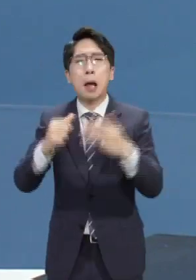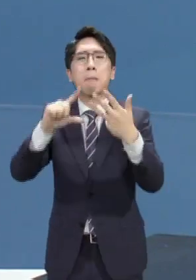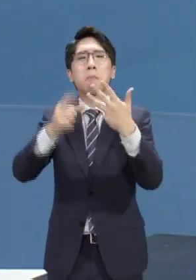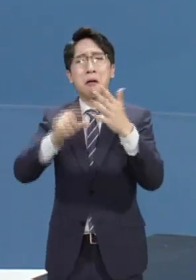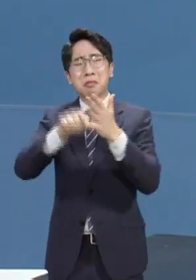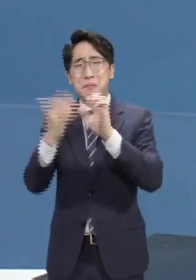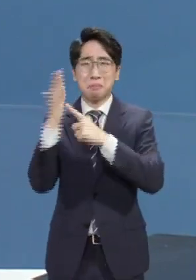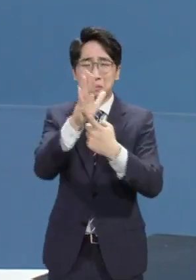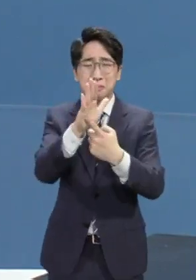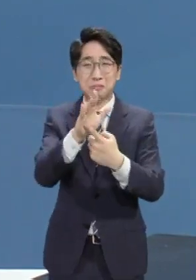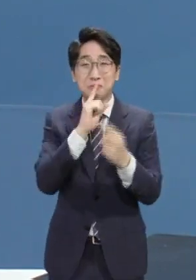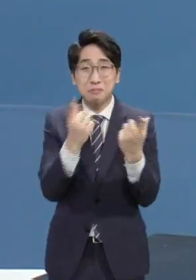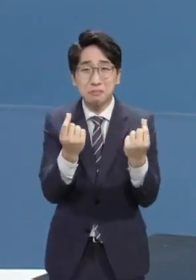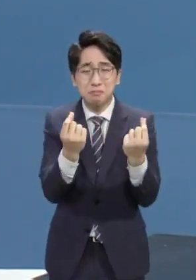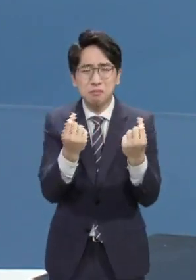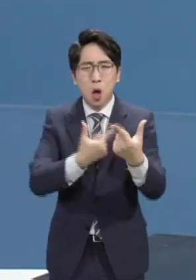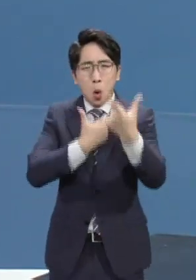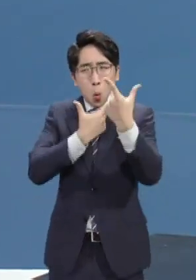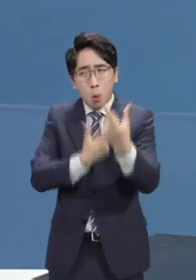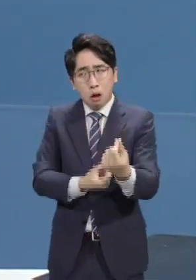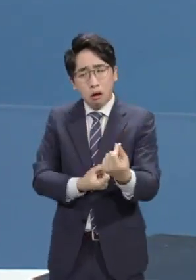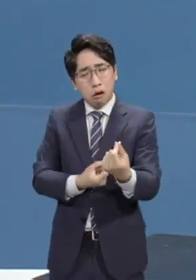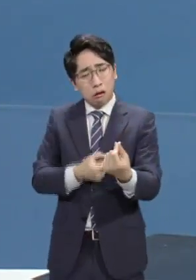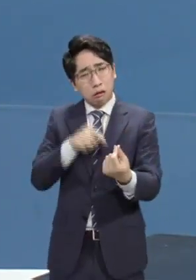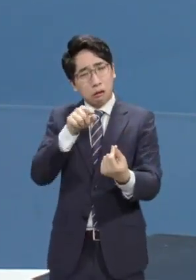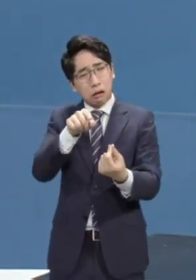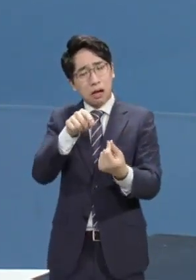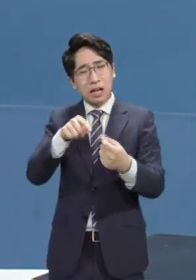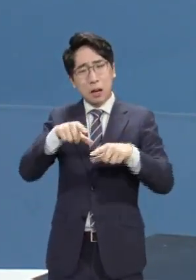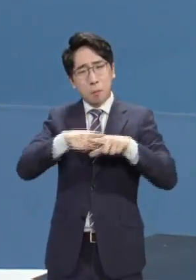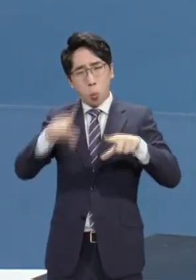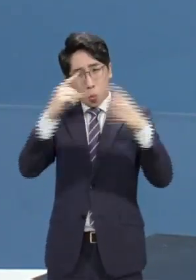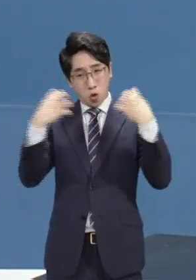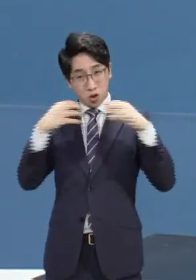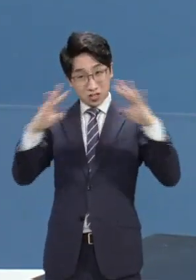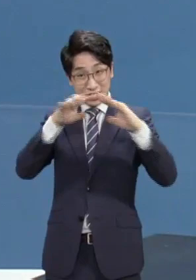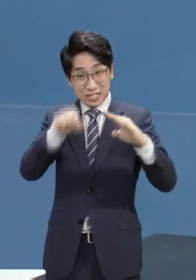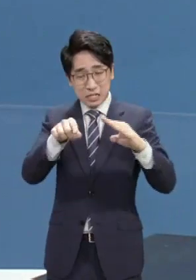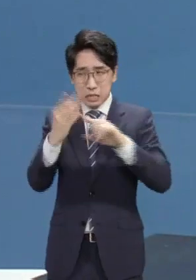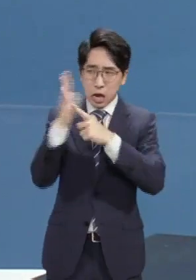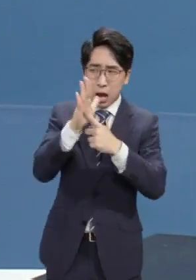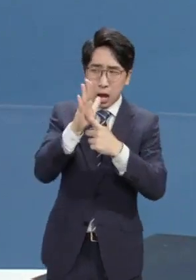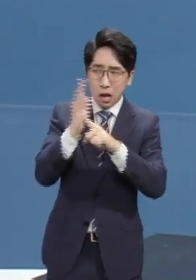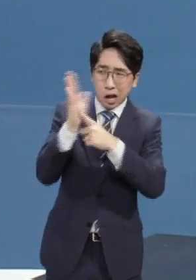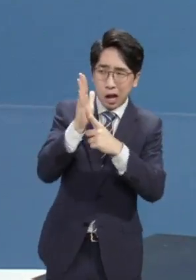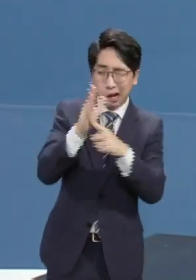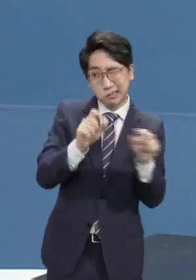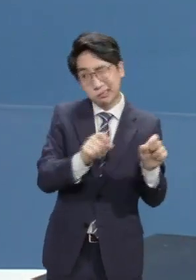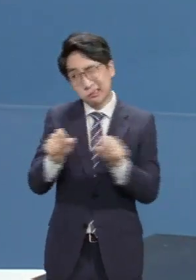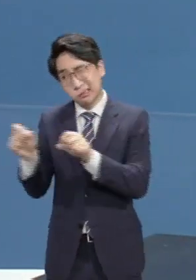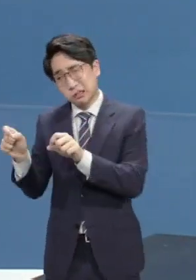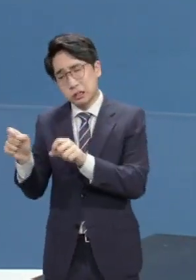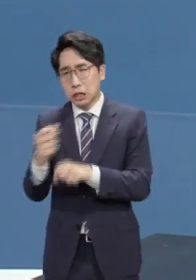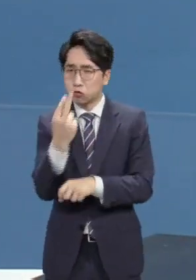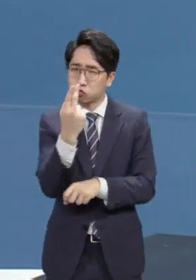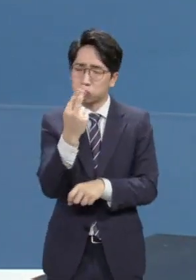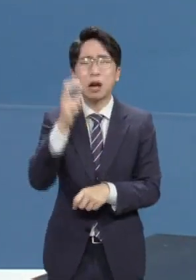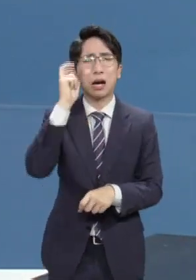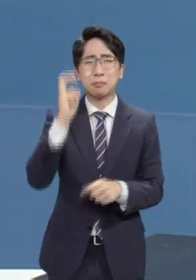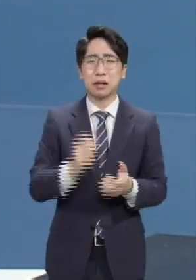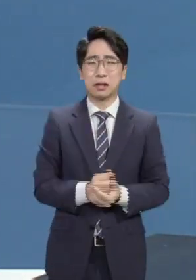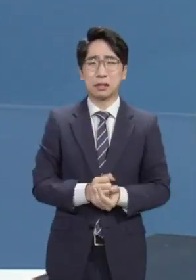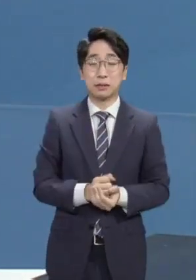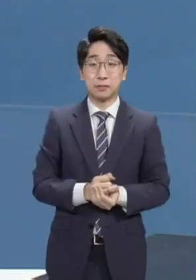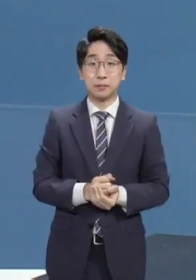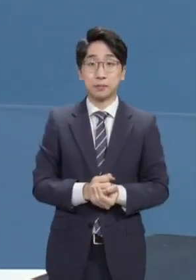권역별 시민청 역시 이렇게 발표가 좀 지원 되지는 않을까 이런 우리의 목소리가 좀 나오고 있거든요 u 가 뭐냐면은 음